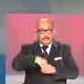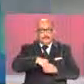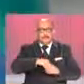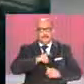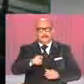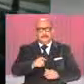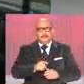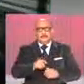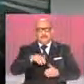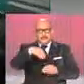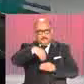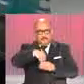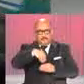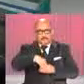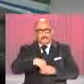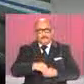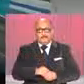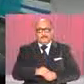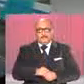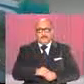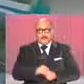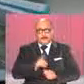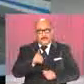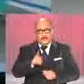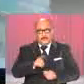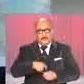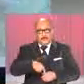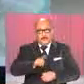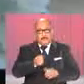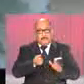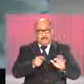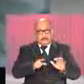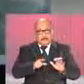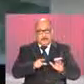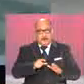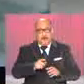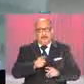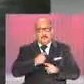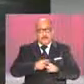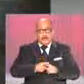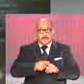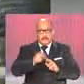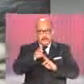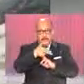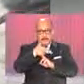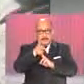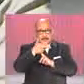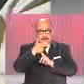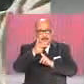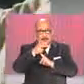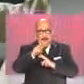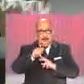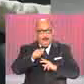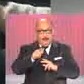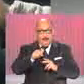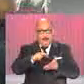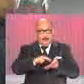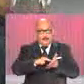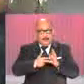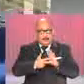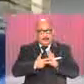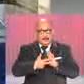تعزز أسطول النقل الحديدي لخطوط الأحواز الجنوبية بتكلفة جملية تقارب 44 مليون